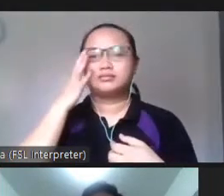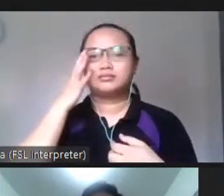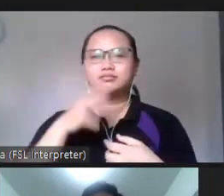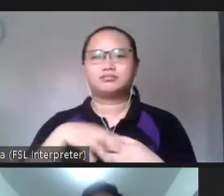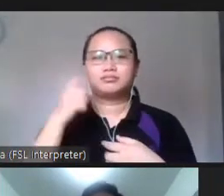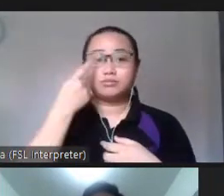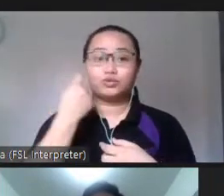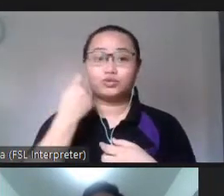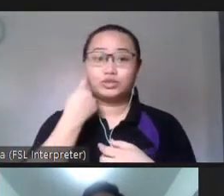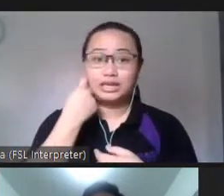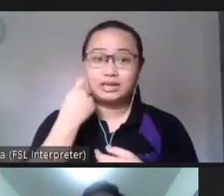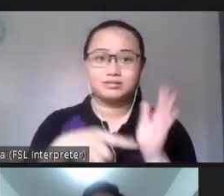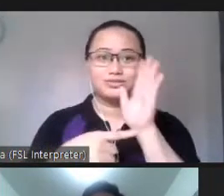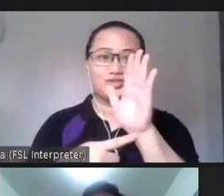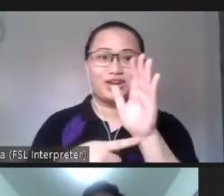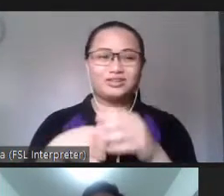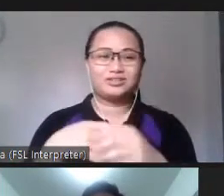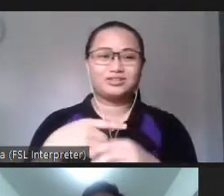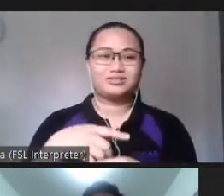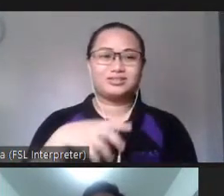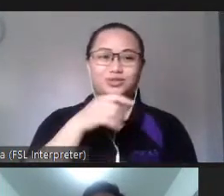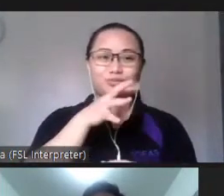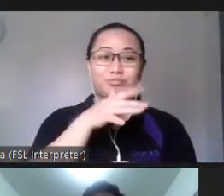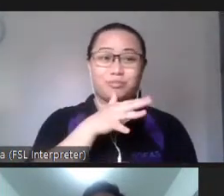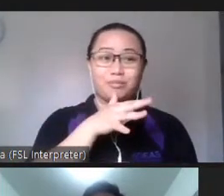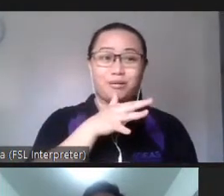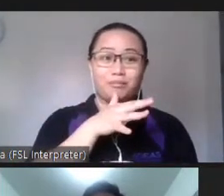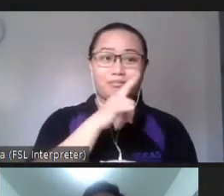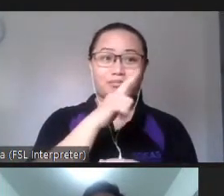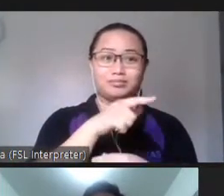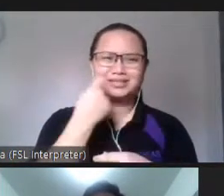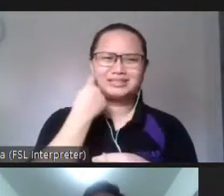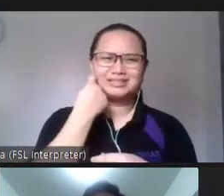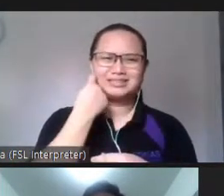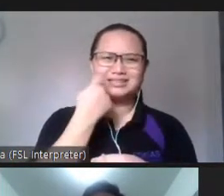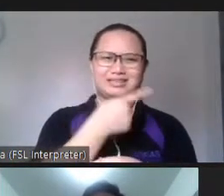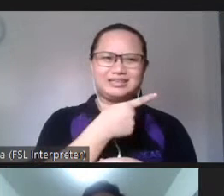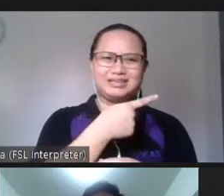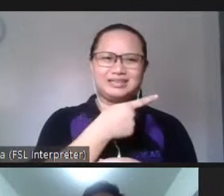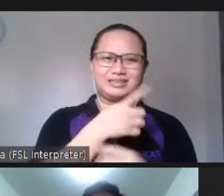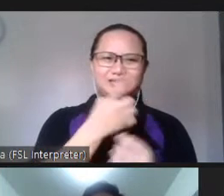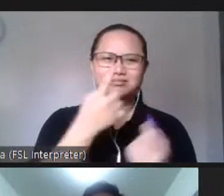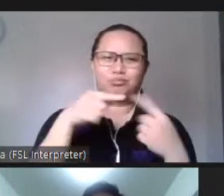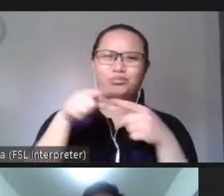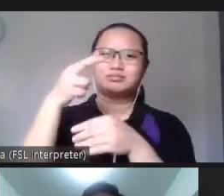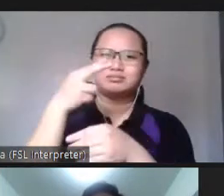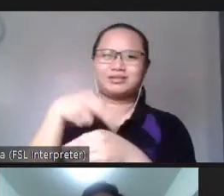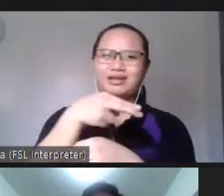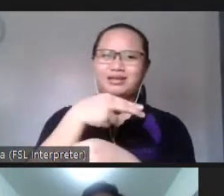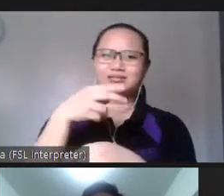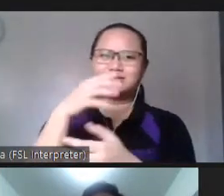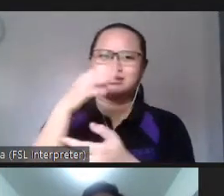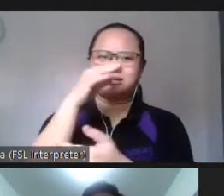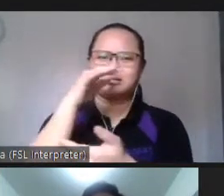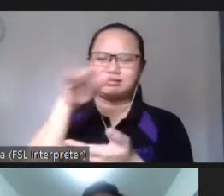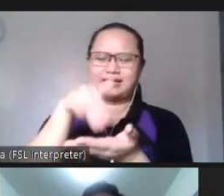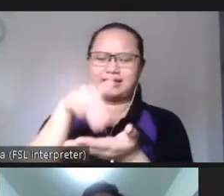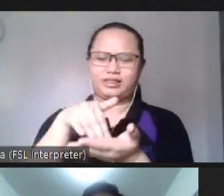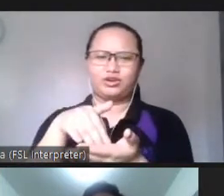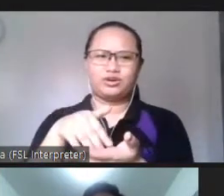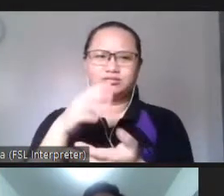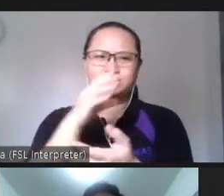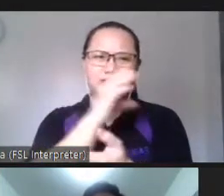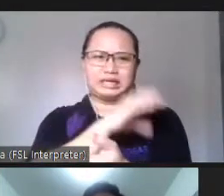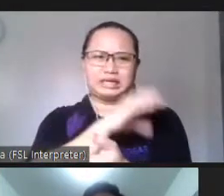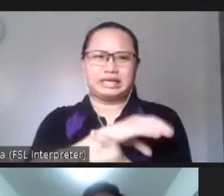no, si Niola, na punta siya dun sa health center or dun sa, kasi like, ayun, yung impact sa akin